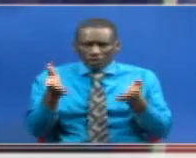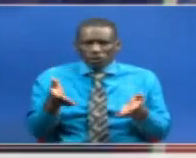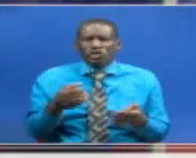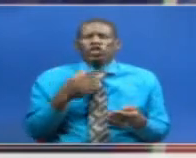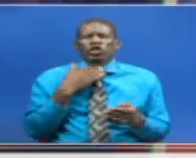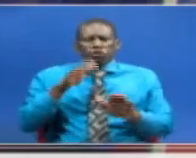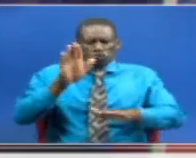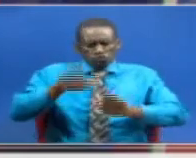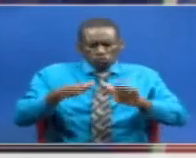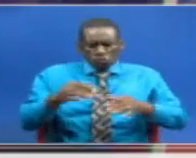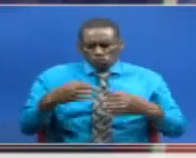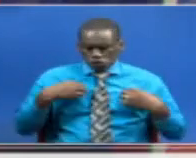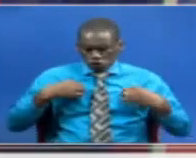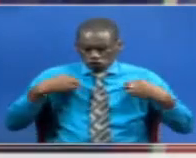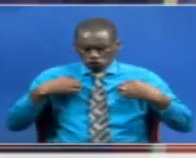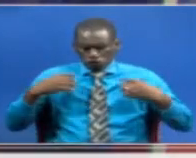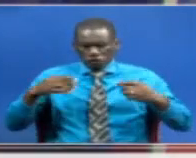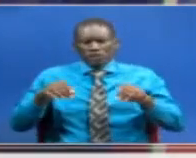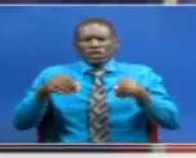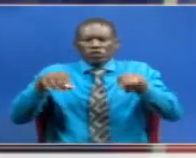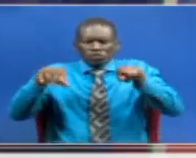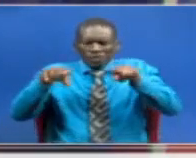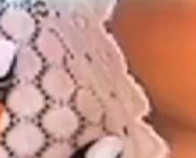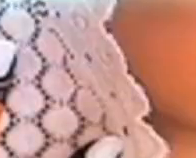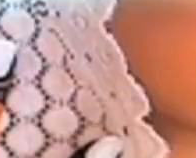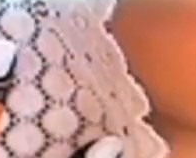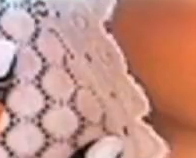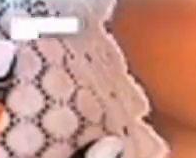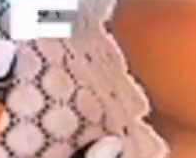kushonewa suti ili wafanane na Rais.